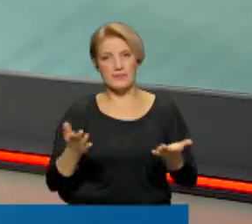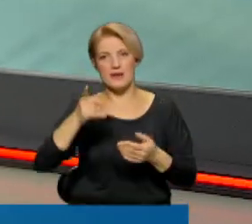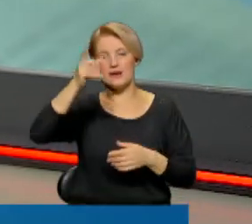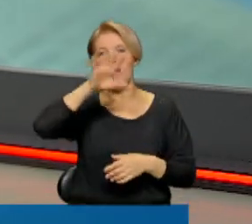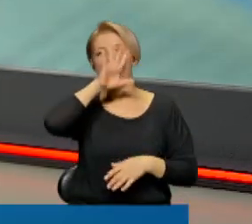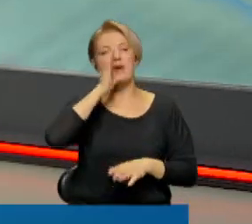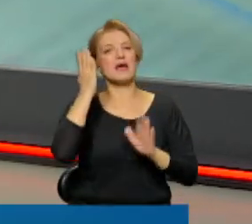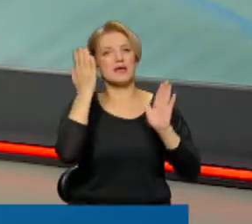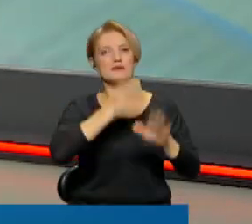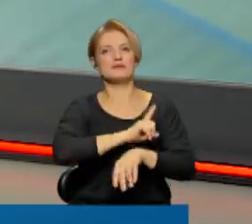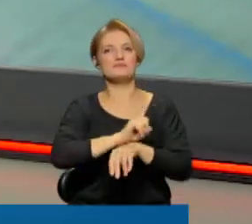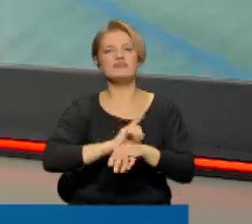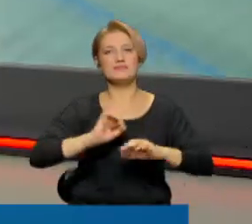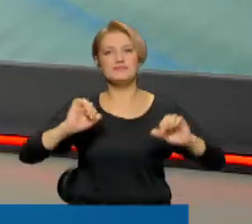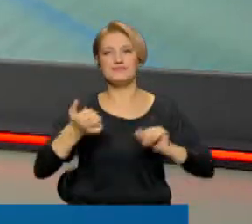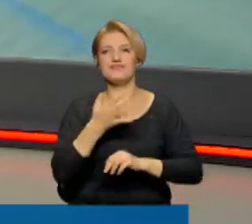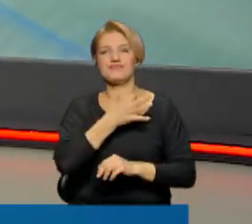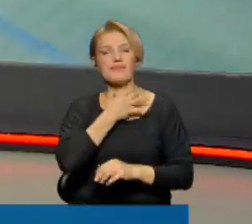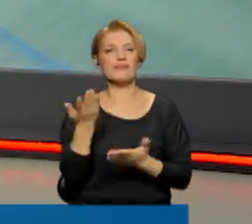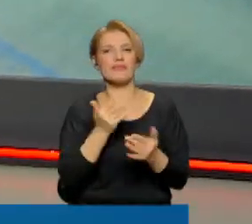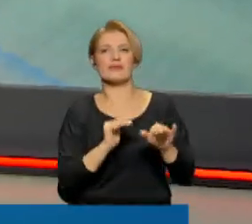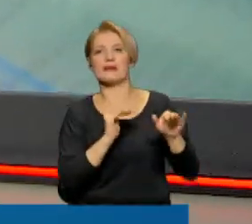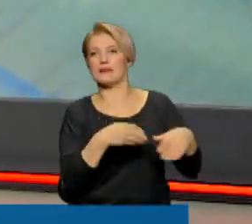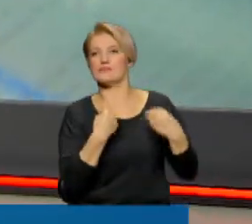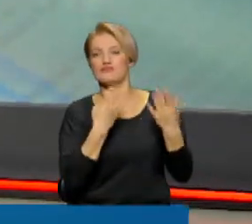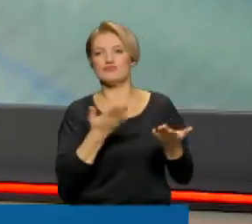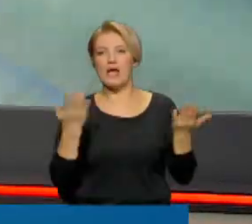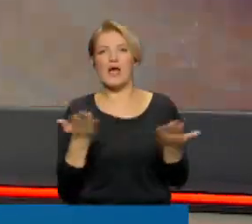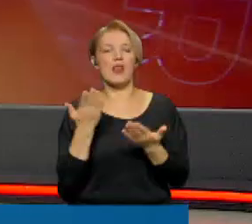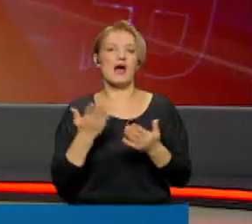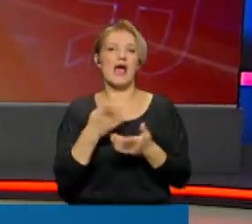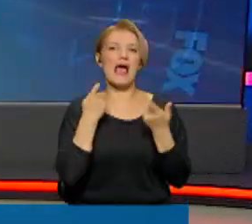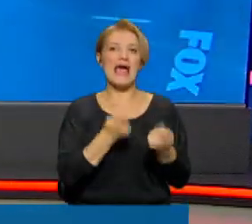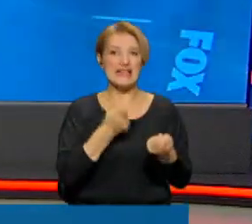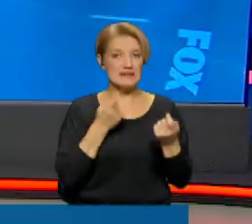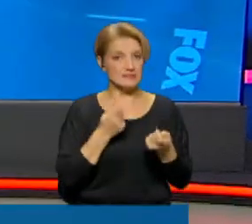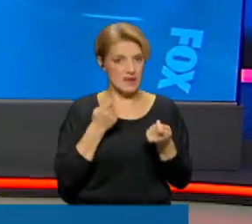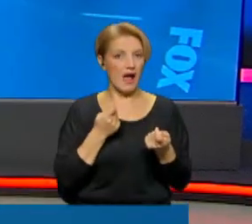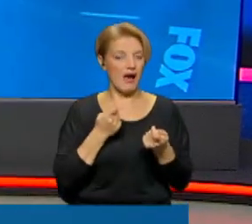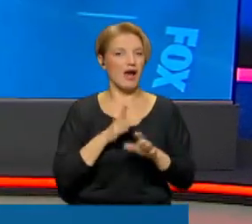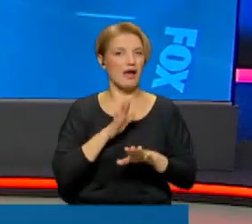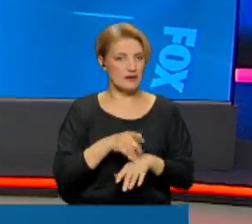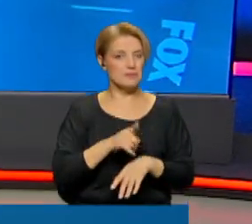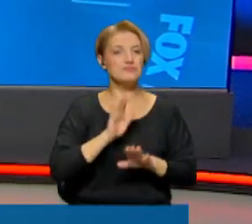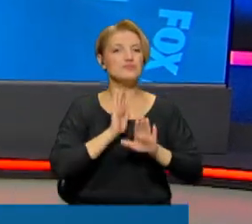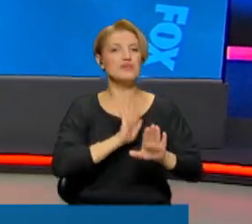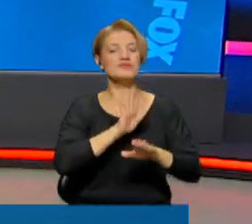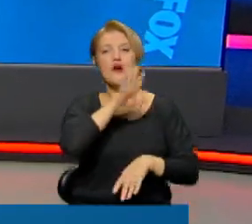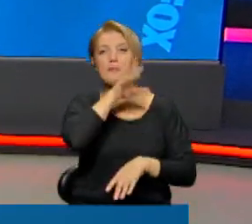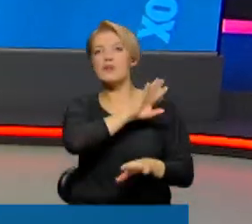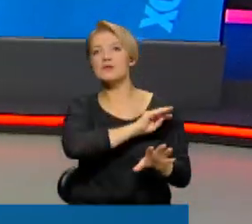Yurt dışına gittiğiniz zaman dar gelirlinin ne kadar desteklendiğini, hele ki söz konusu eğitimse desteklerin nasıl